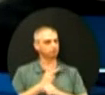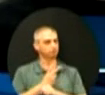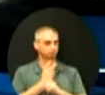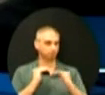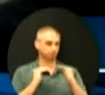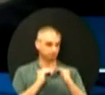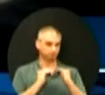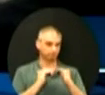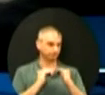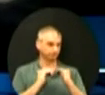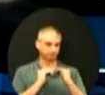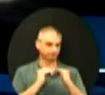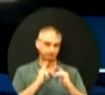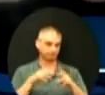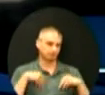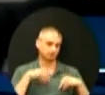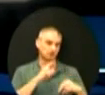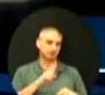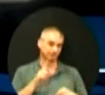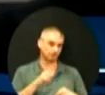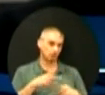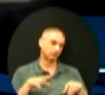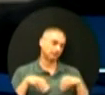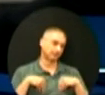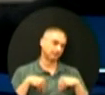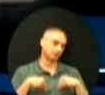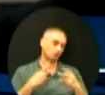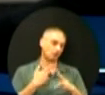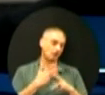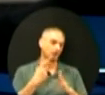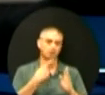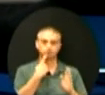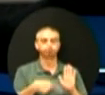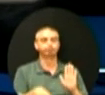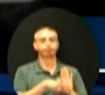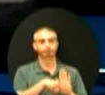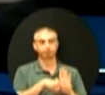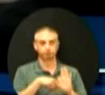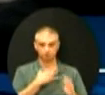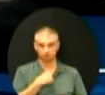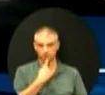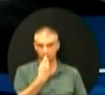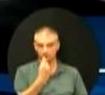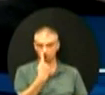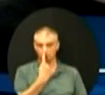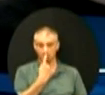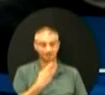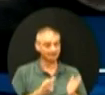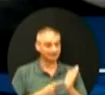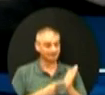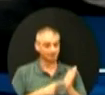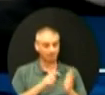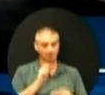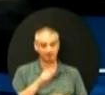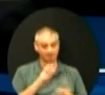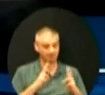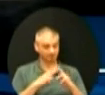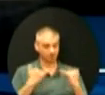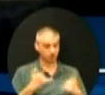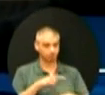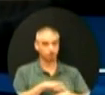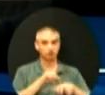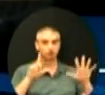הראויה, לא נענתה, זאת אומרת, נענתה בשלילה. אני רוצה להגיד לך דבר אחד, אורית. הסיבה שהכנסת מתכנסת